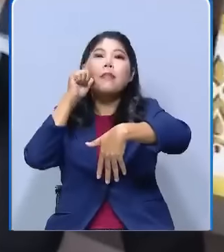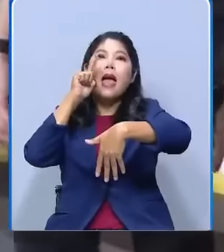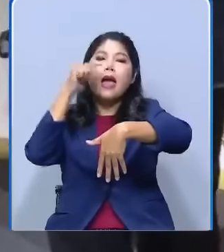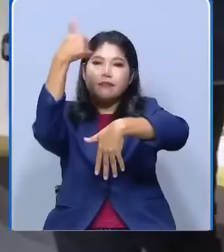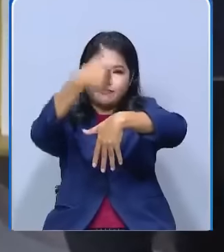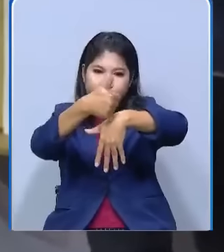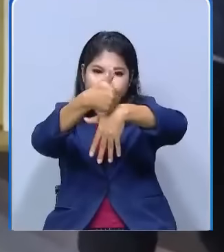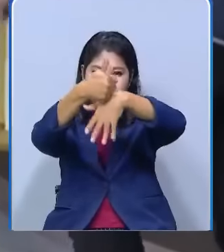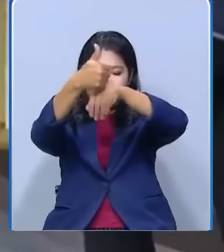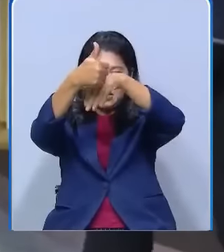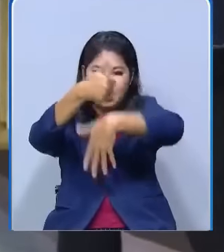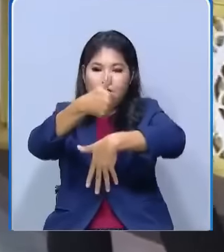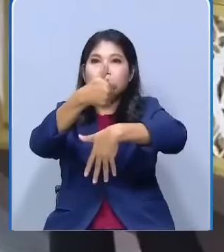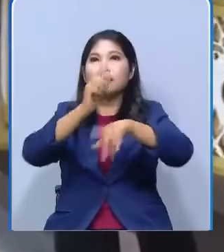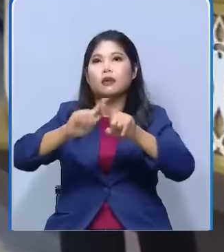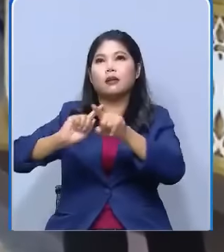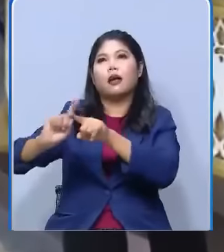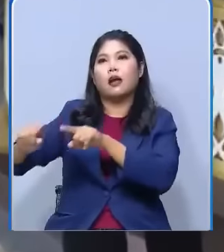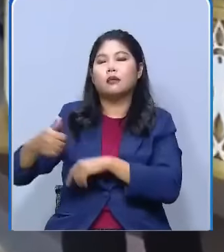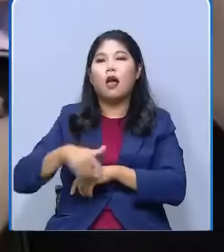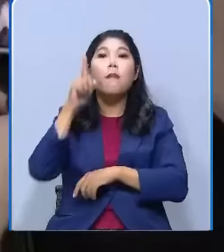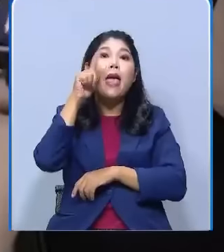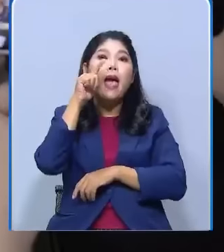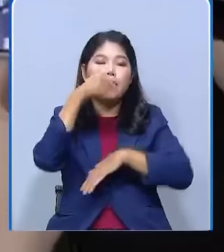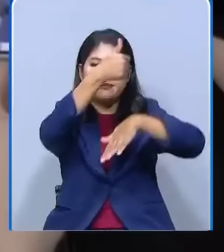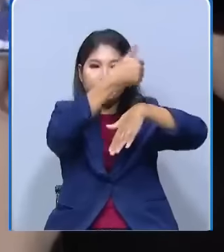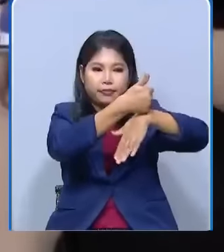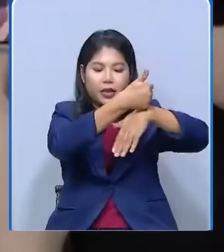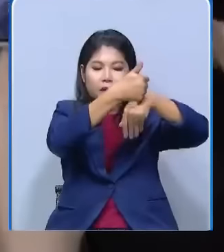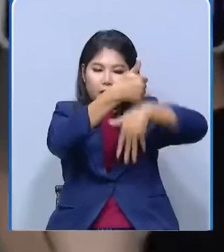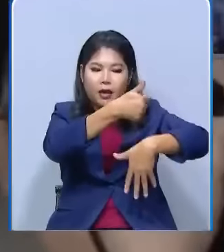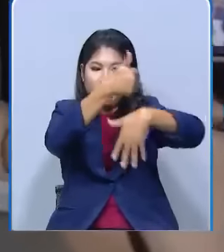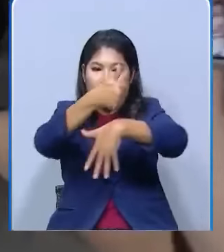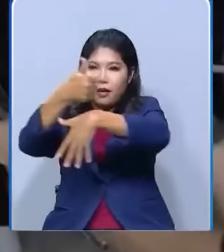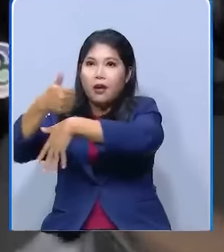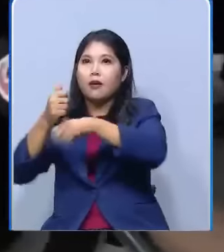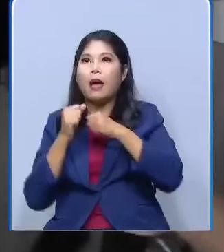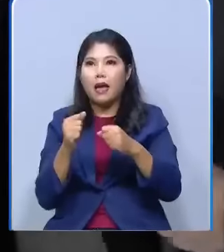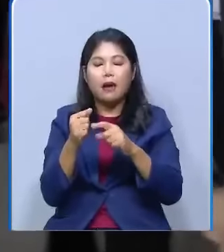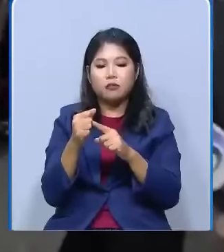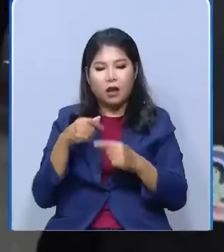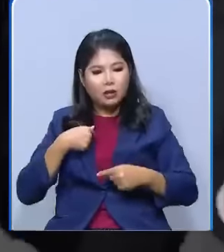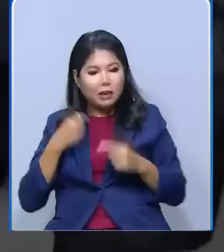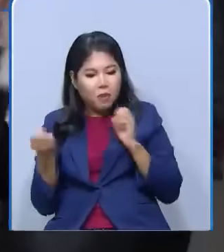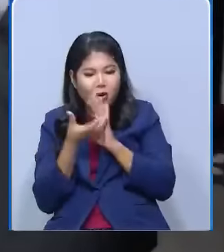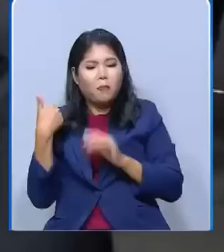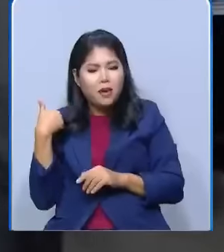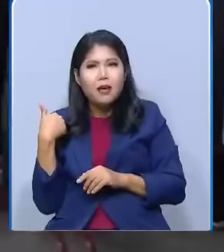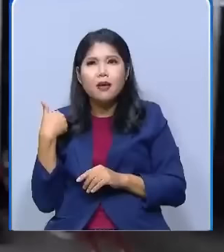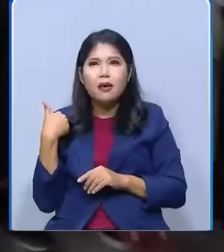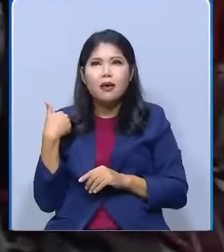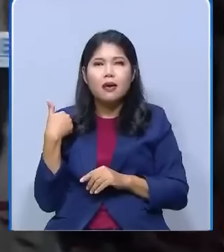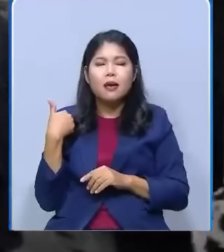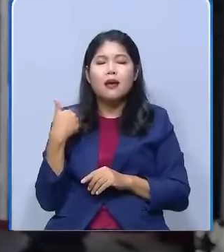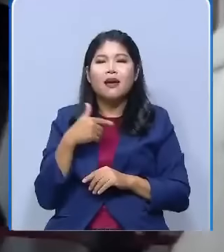พวกพรีเซนเตอร์หรือพวกอะไรต่างๆก็ว่ากันไป ซึ่งแม่ขายบางคนก็เหมือนพยายามจะพลิกตัวเองให้เป็นผู้เสียหายก็มีนะ ใช้คำว่าฟอกขาวเหรอ ไ